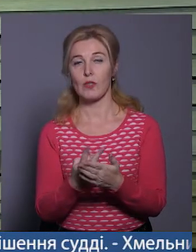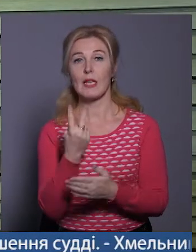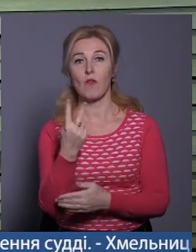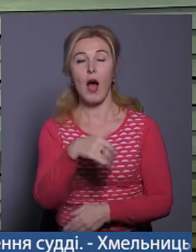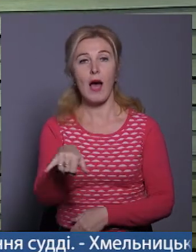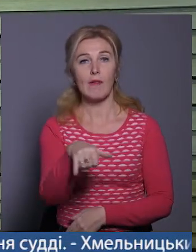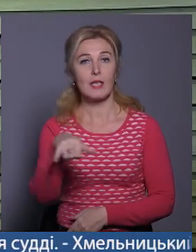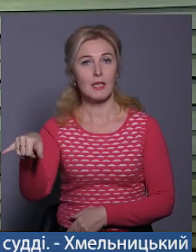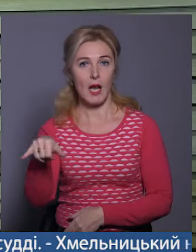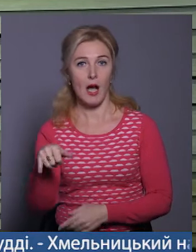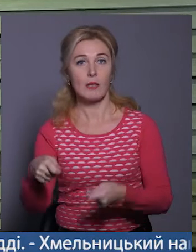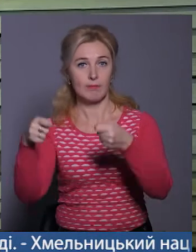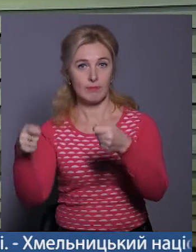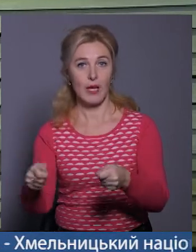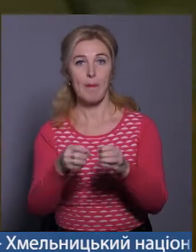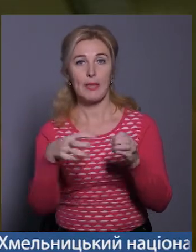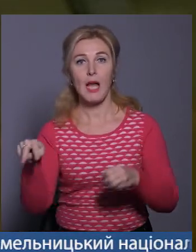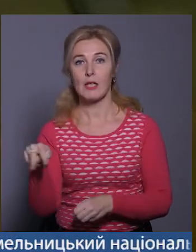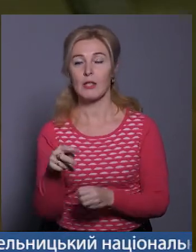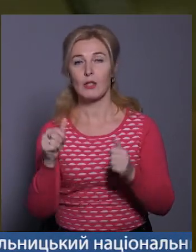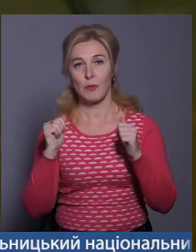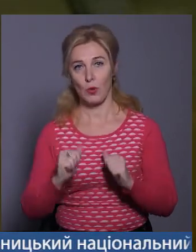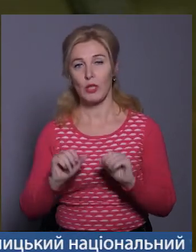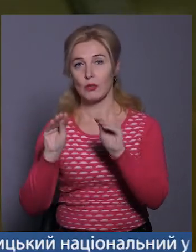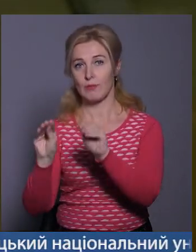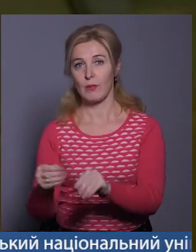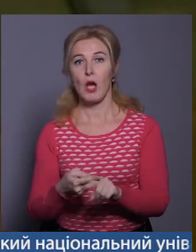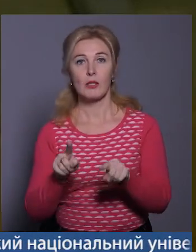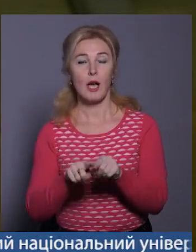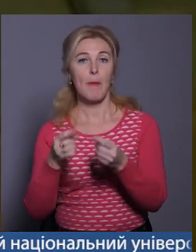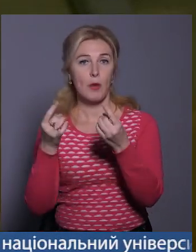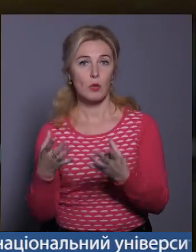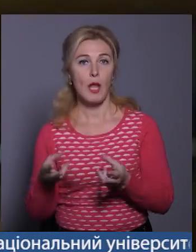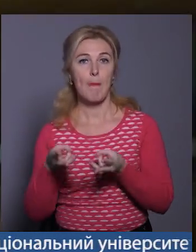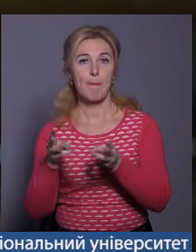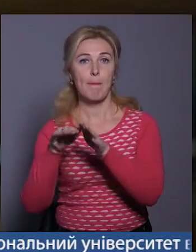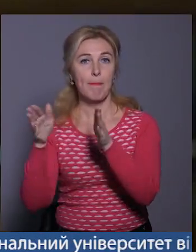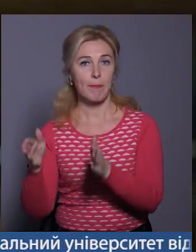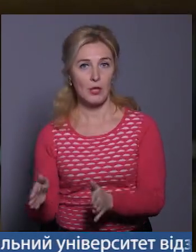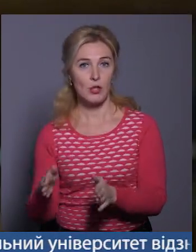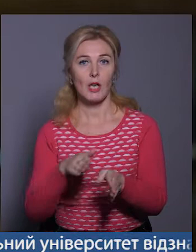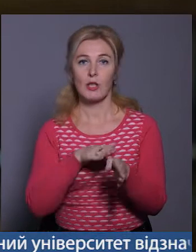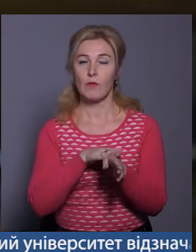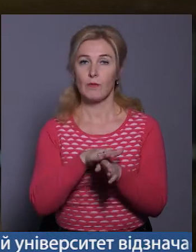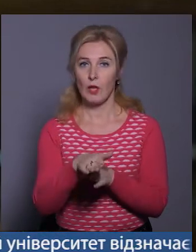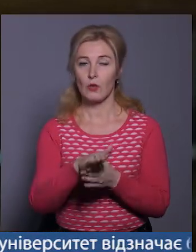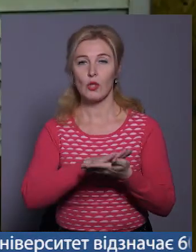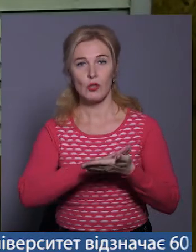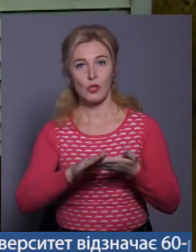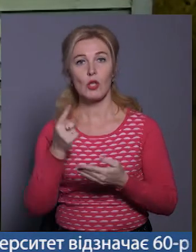відра. 15-літрових вони спокійно стають. Ось та пічка, яка виконана, значить, чисто з одного